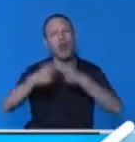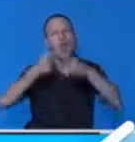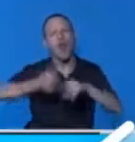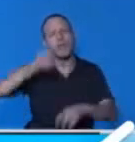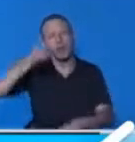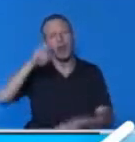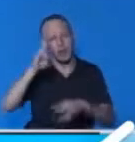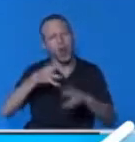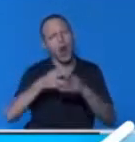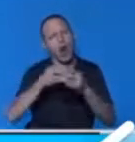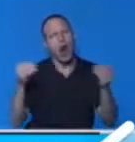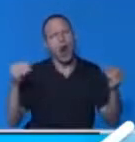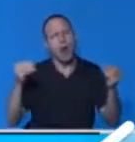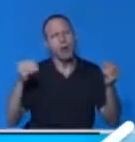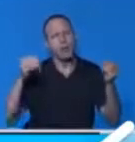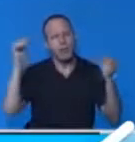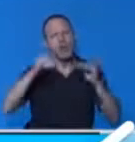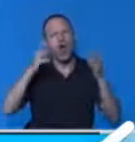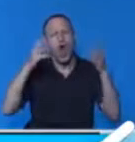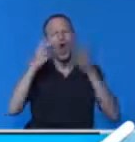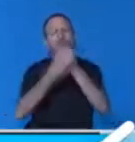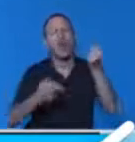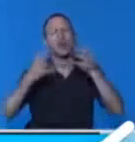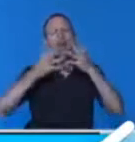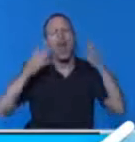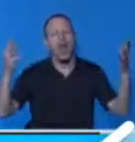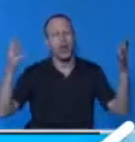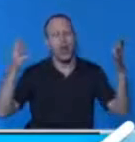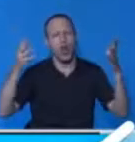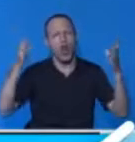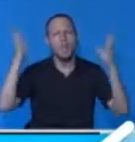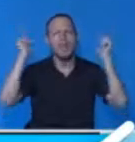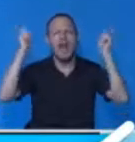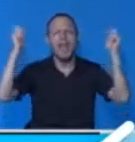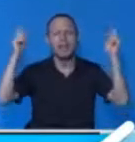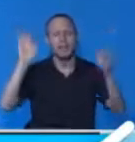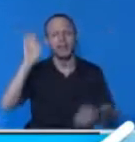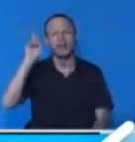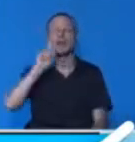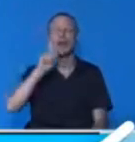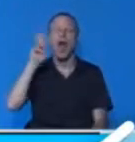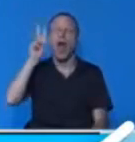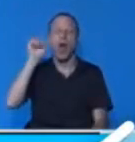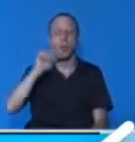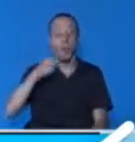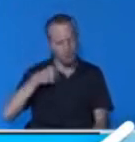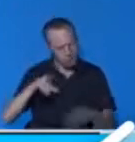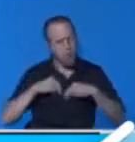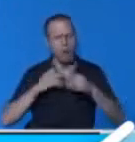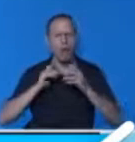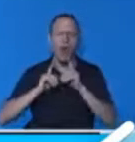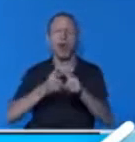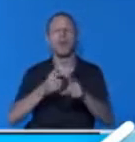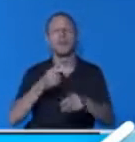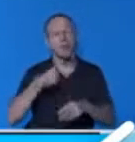תוך הכישלון המהדהד הגדול שנקרא כחול לבן. אבל אני לא מוכנה לוותר עליה ללא קרב. אני כאמור מאמינה